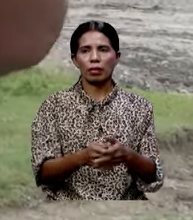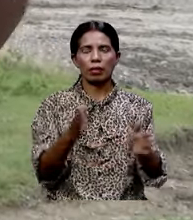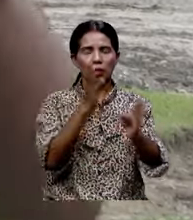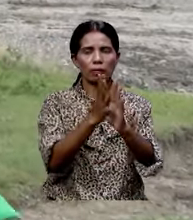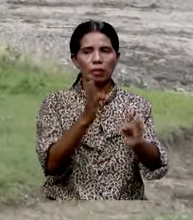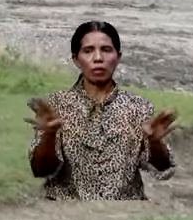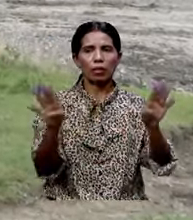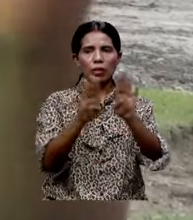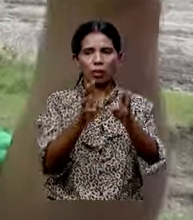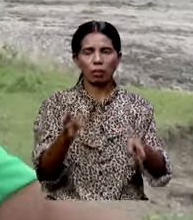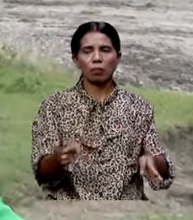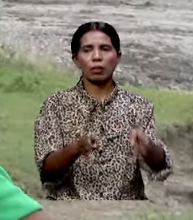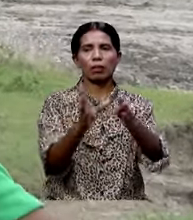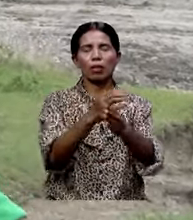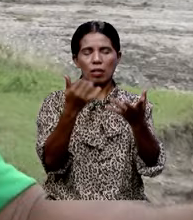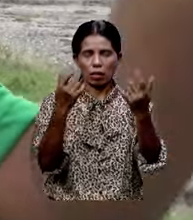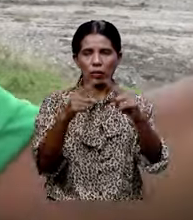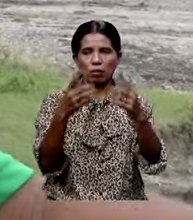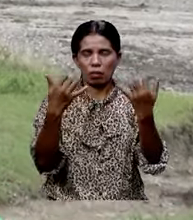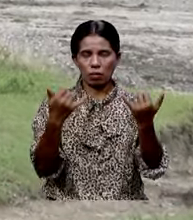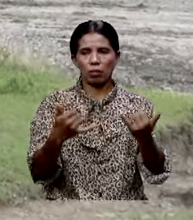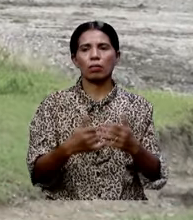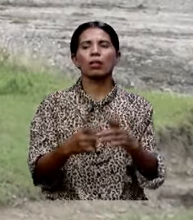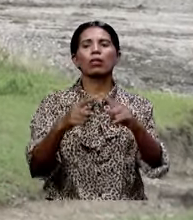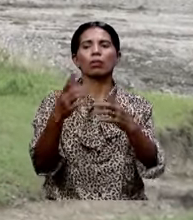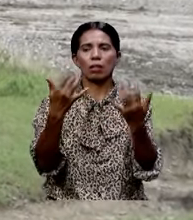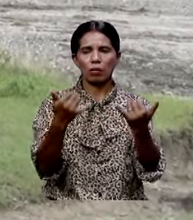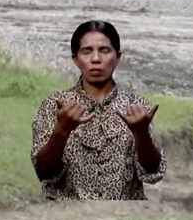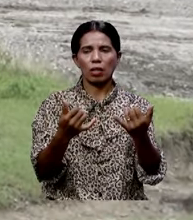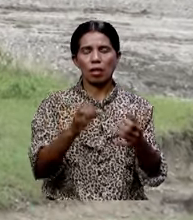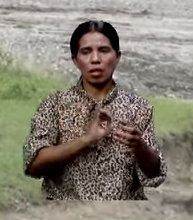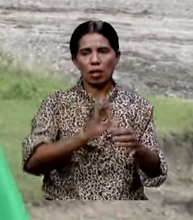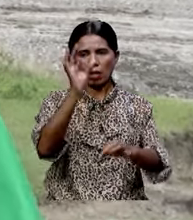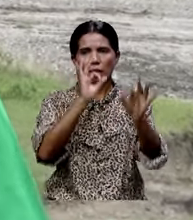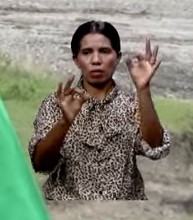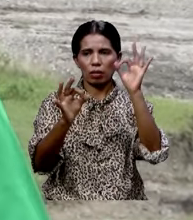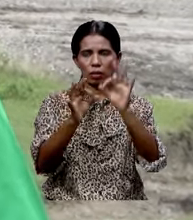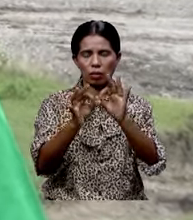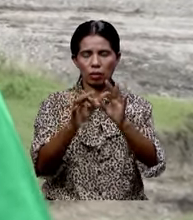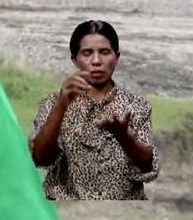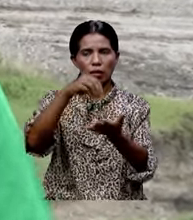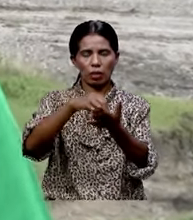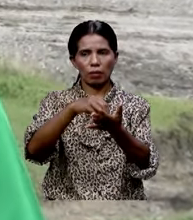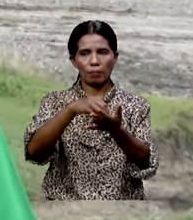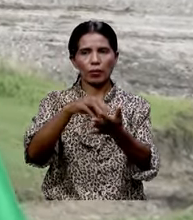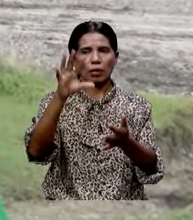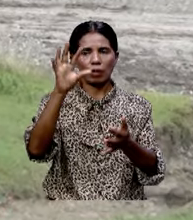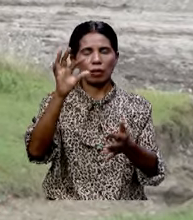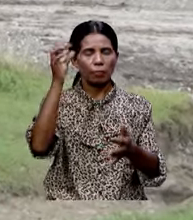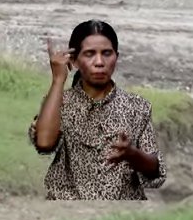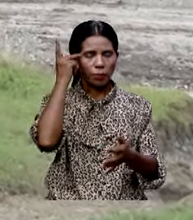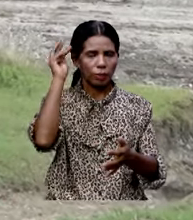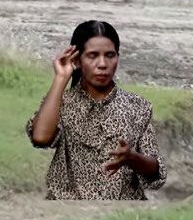ne atu fila ba mota tuan mas ate adata tohin loron ia ufiar ia ospra tau esperanza bai primeiro